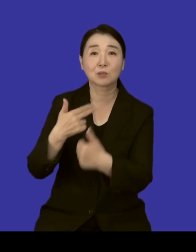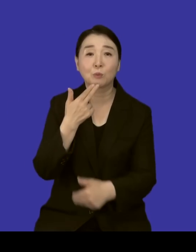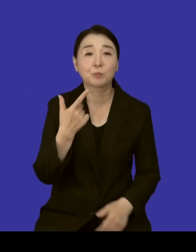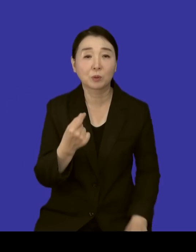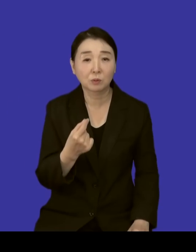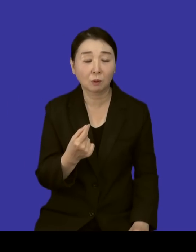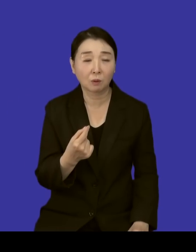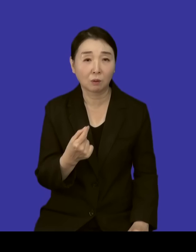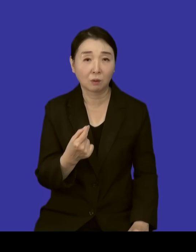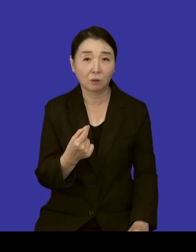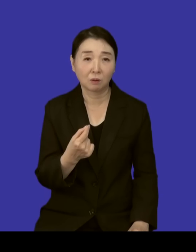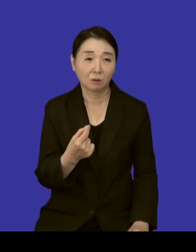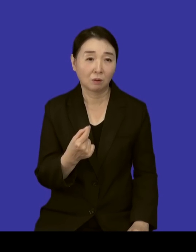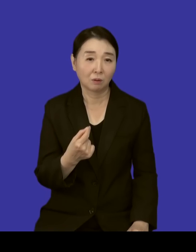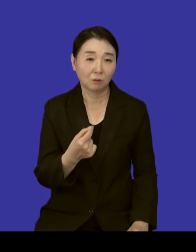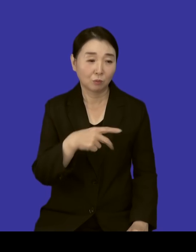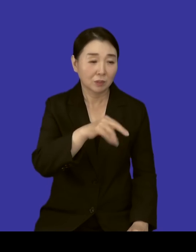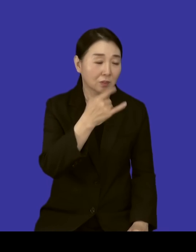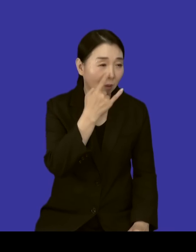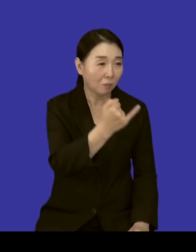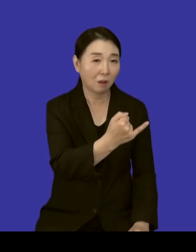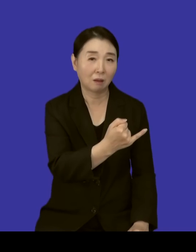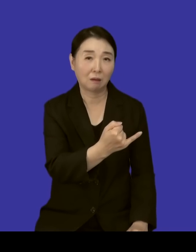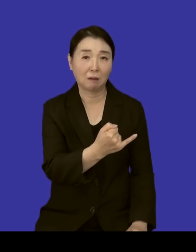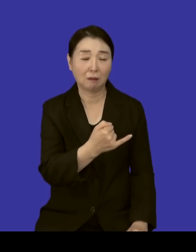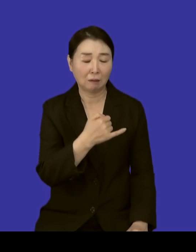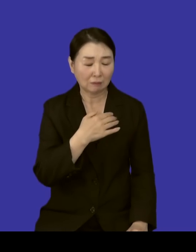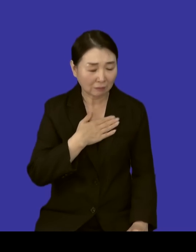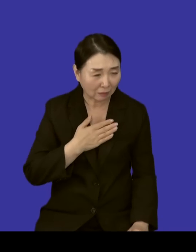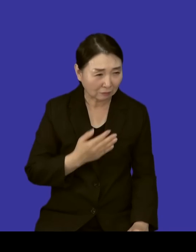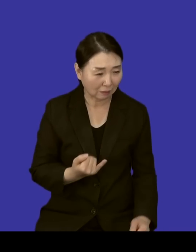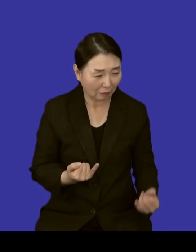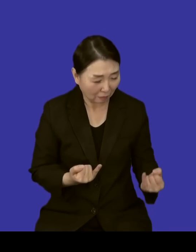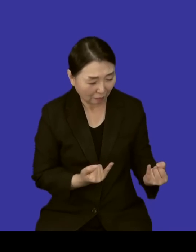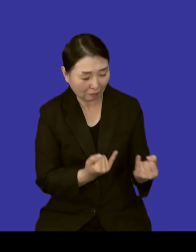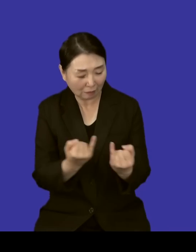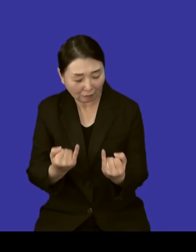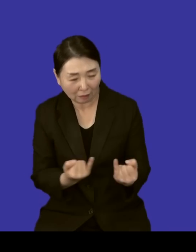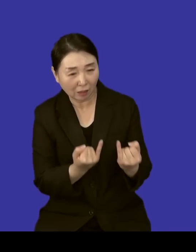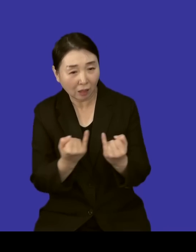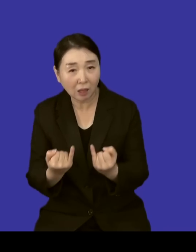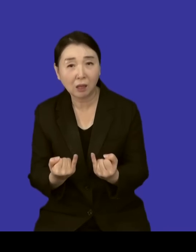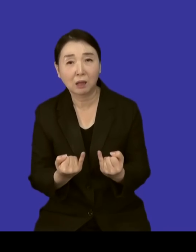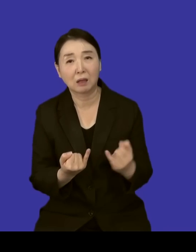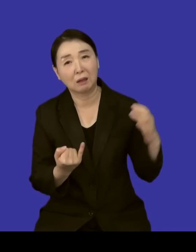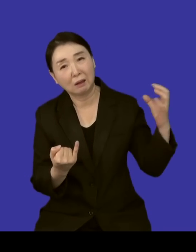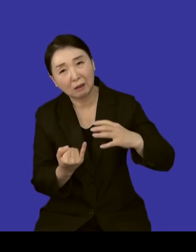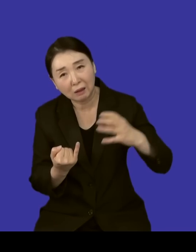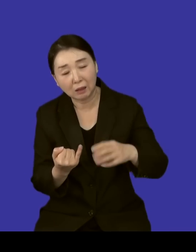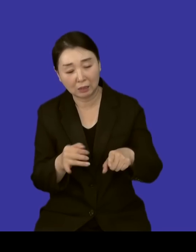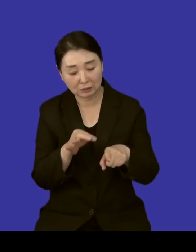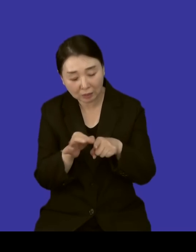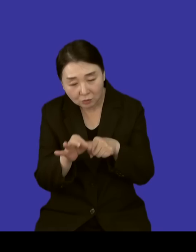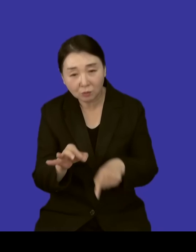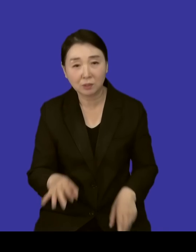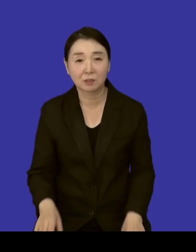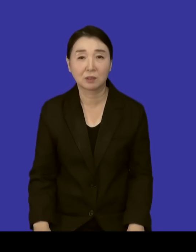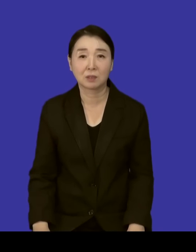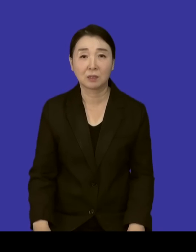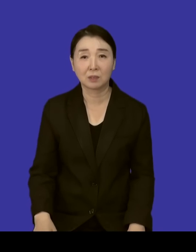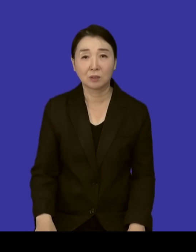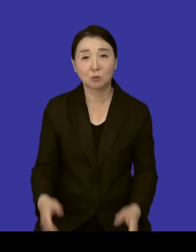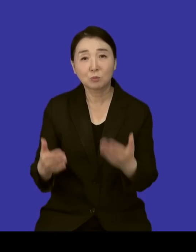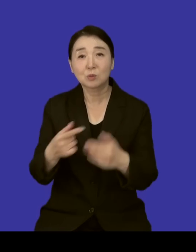시어머니는 쫓아다니면서 네. 하루 종일 그 조금만 쉬려고 그래도 그 저 열쇠도 없는 문인데